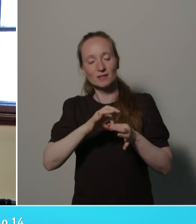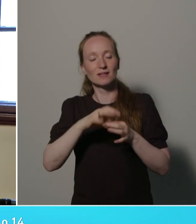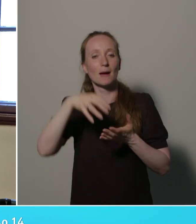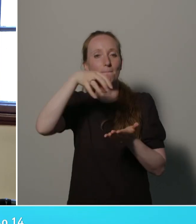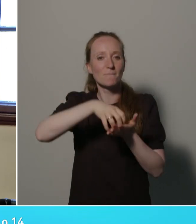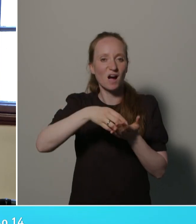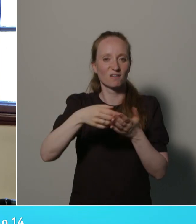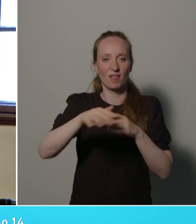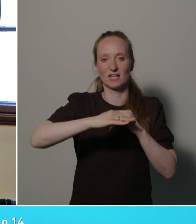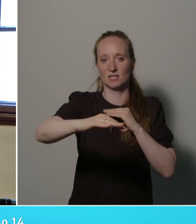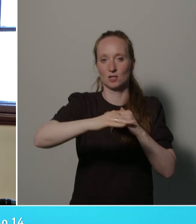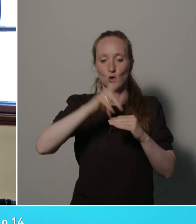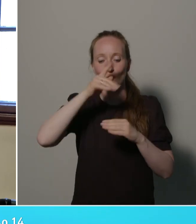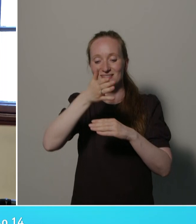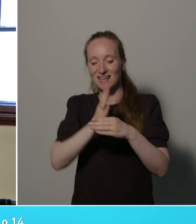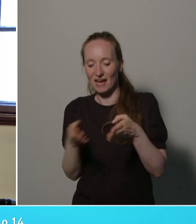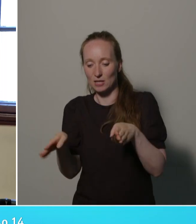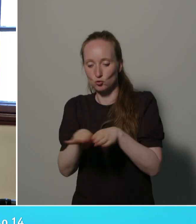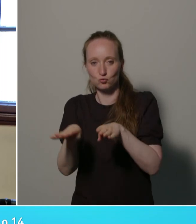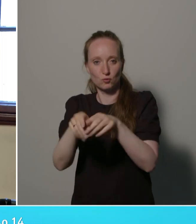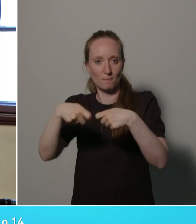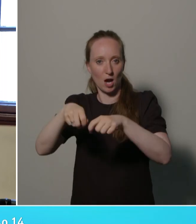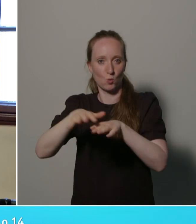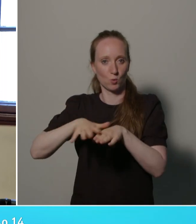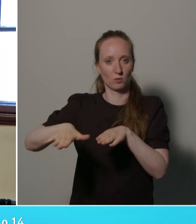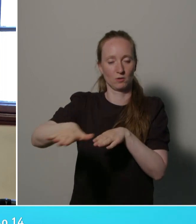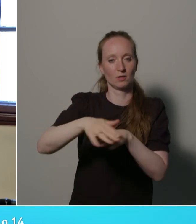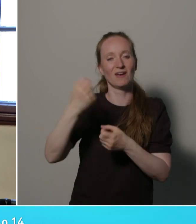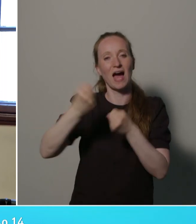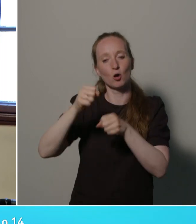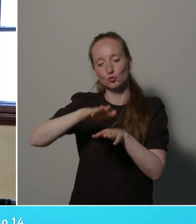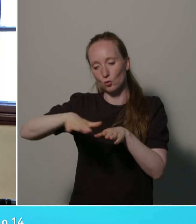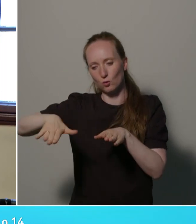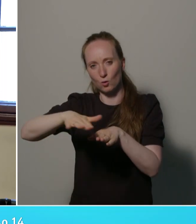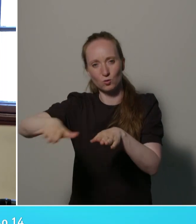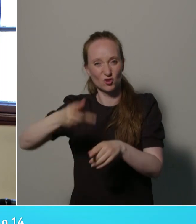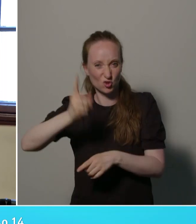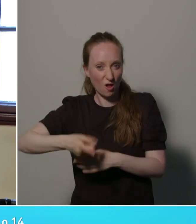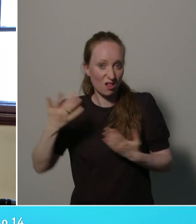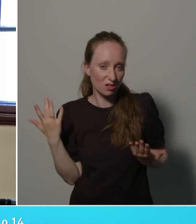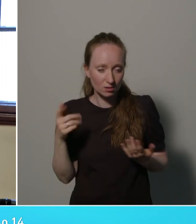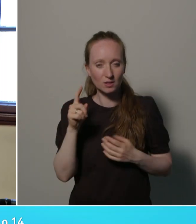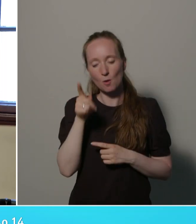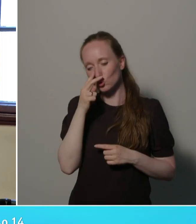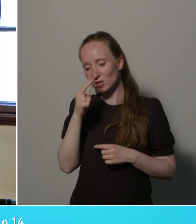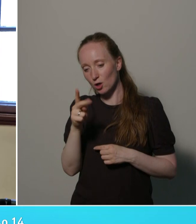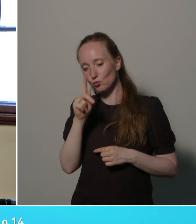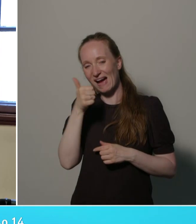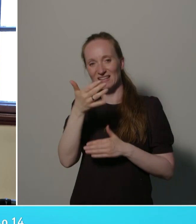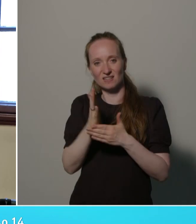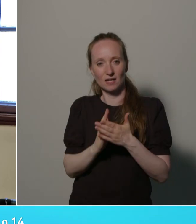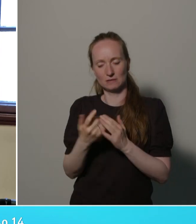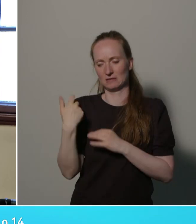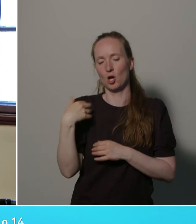Thema Versiegelung treibt uns ja immer wieder um. Und Herr Gerlitz hat es ausgeführt, das war ja auch am Rande der Ortsteilrats- oder der Information zur